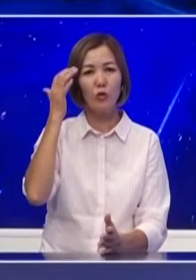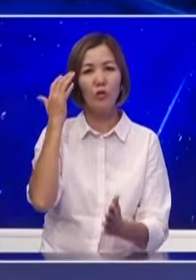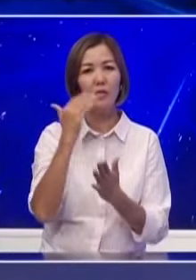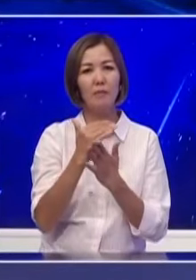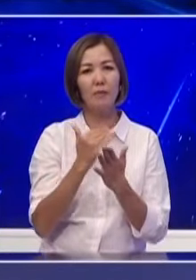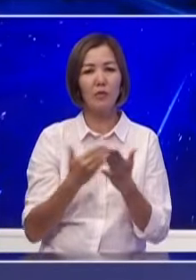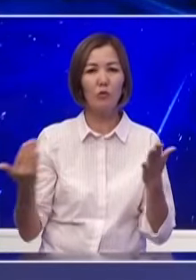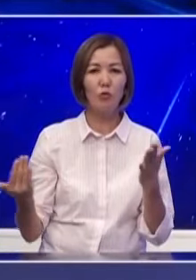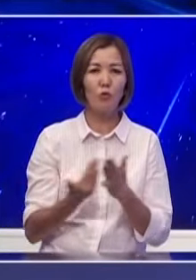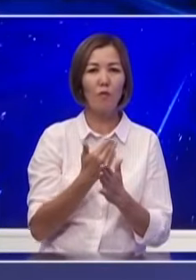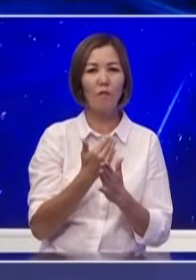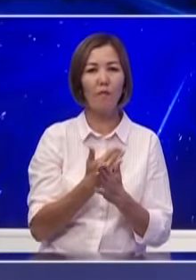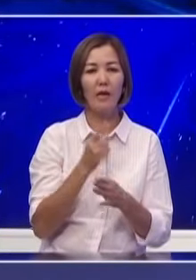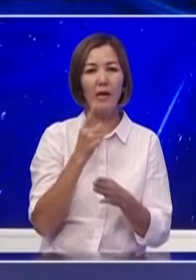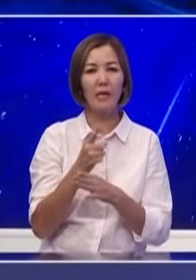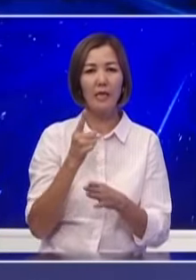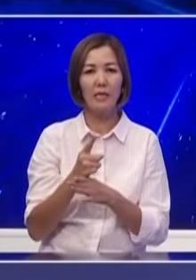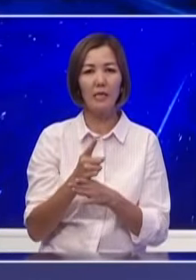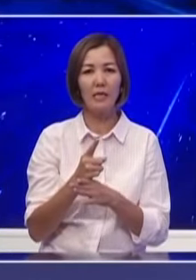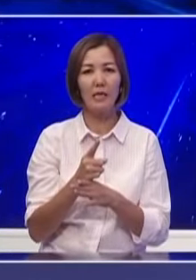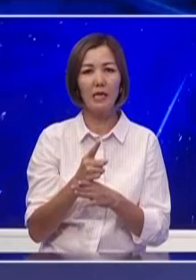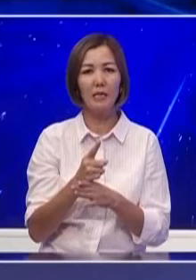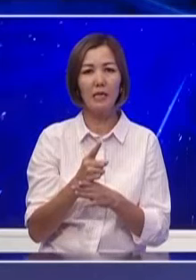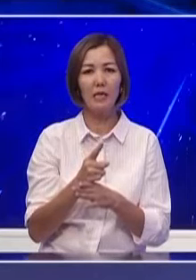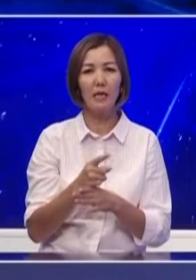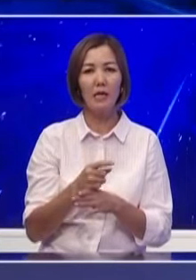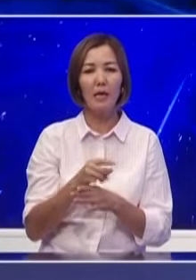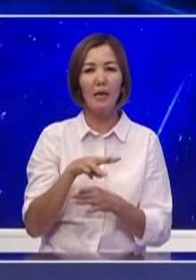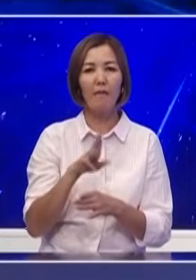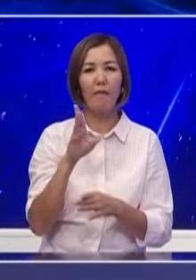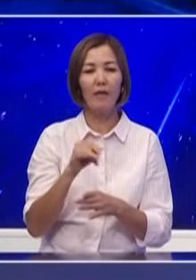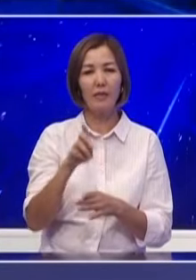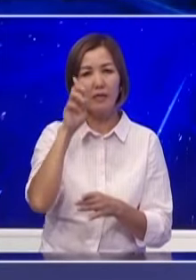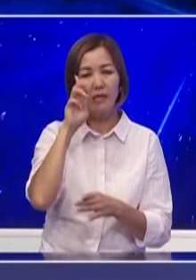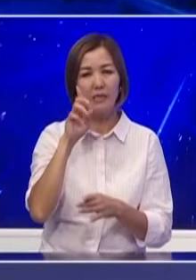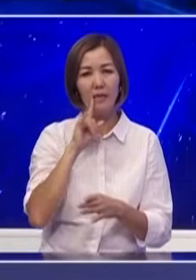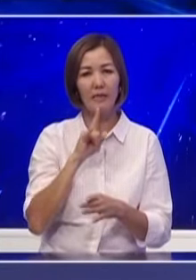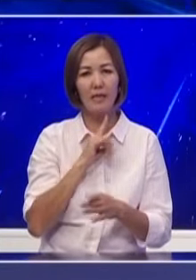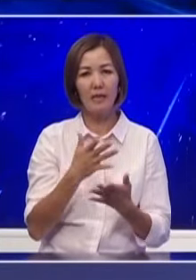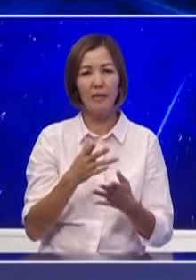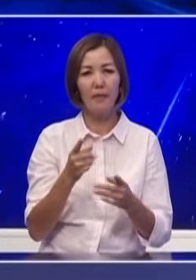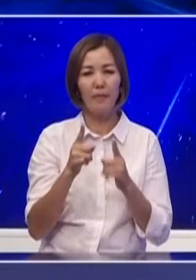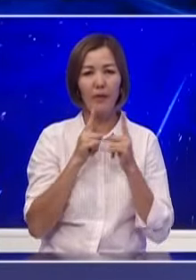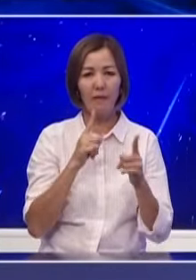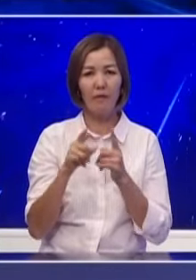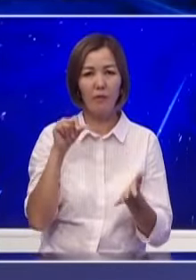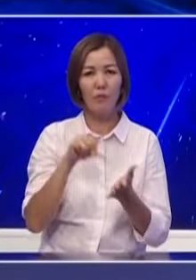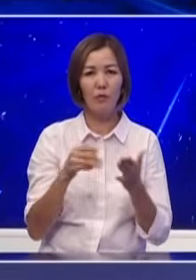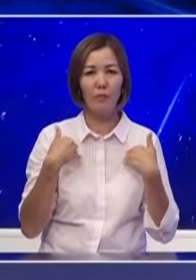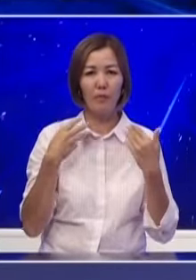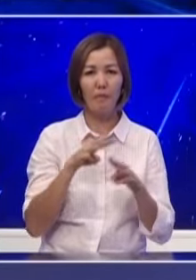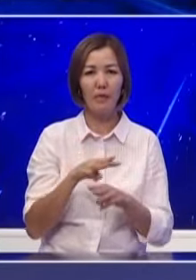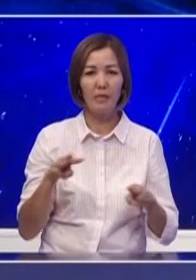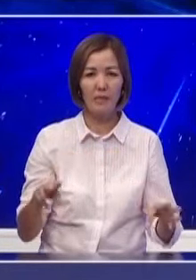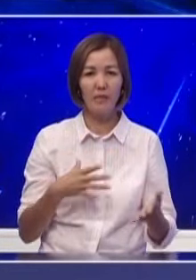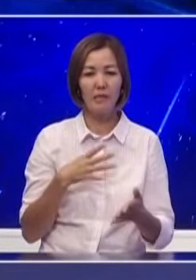Черный список и новый ряд ограничений для самокатчиков готовят в МВД страны. Об этом стало известно на брифинге с участием представителей